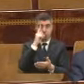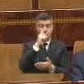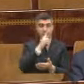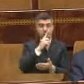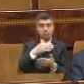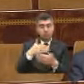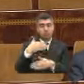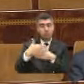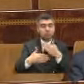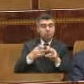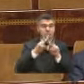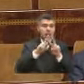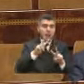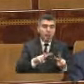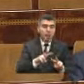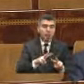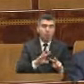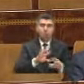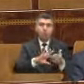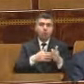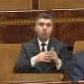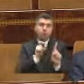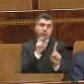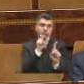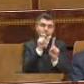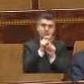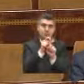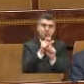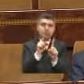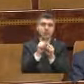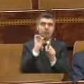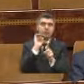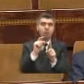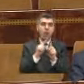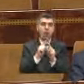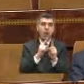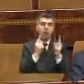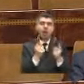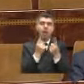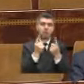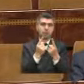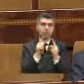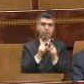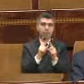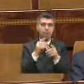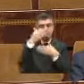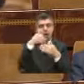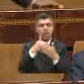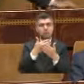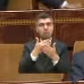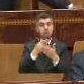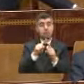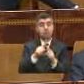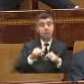آليات إدارية مناسبة وفعالة تسمح باستغلال هذه الموارد الطبيعية الحمد لله متوفرة بشكل كبير في المغرب، وأنتم